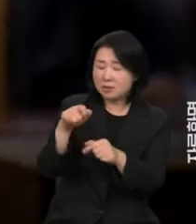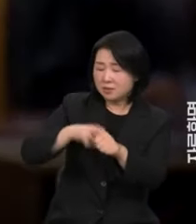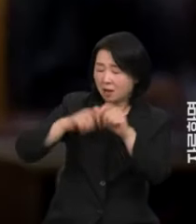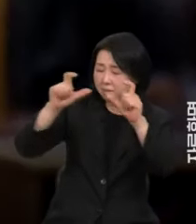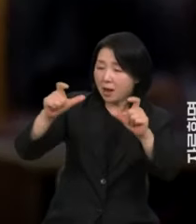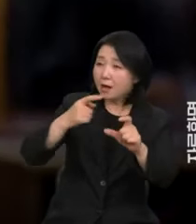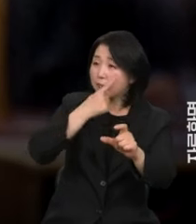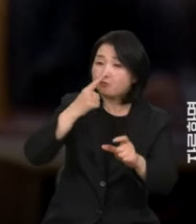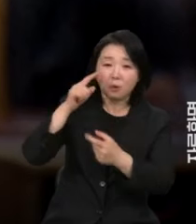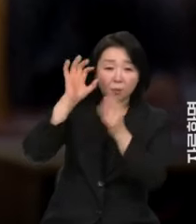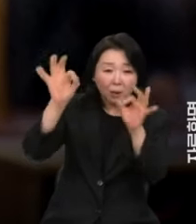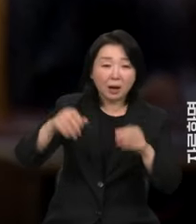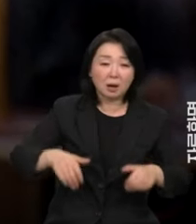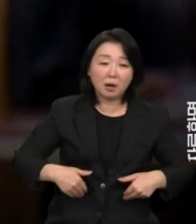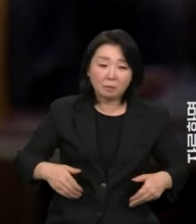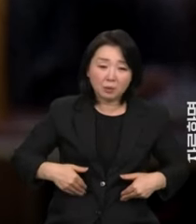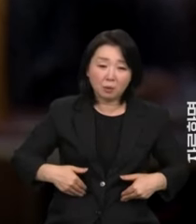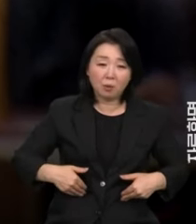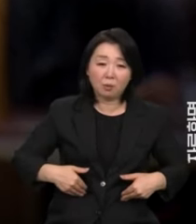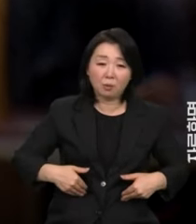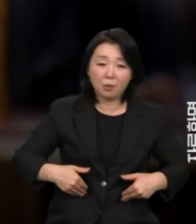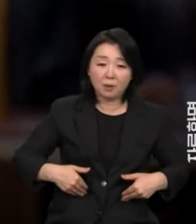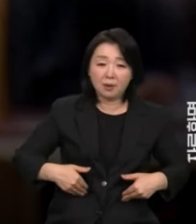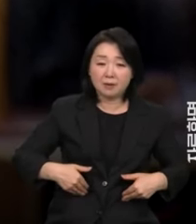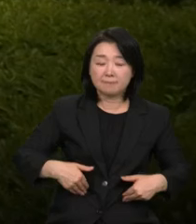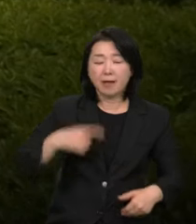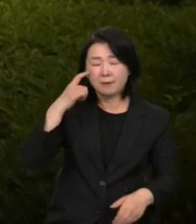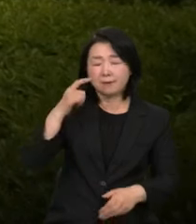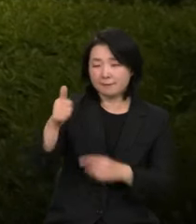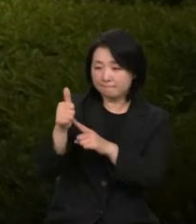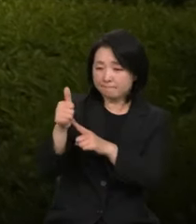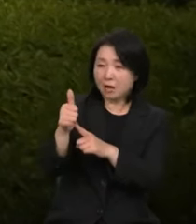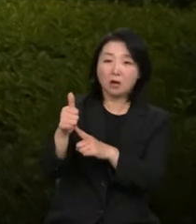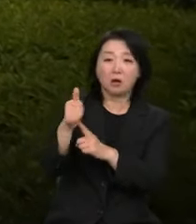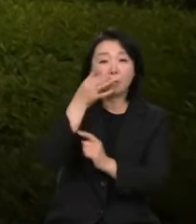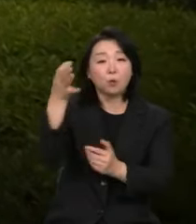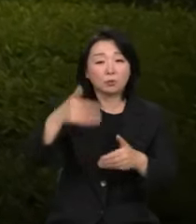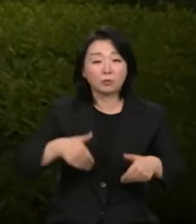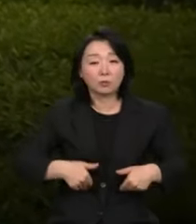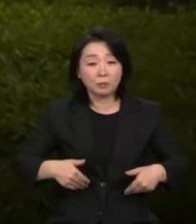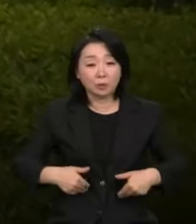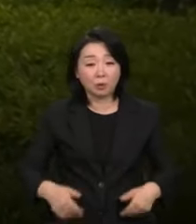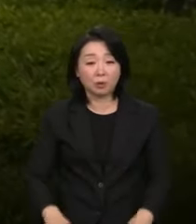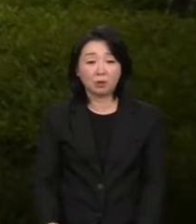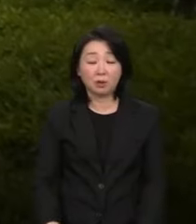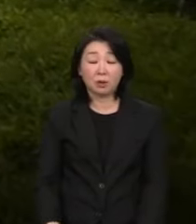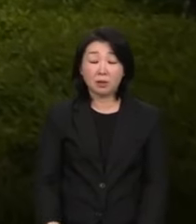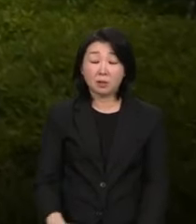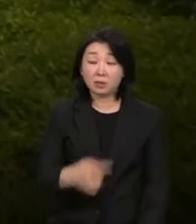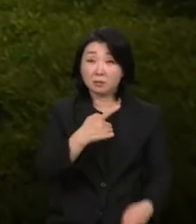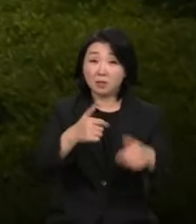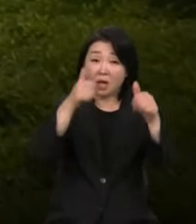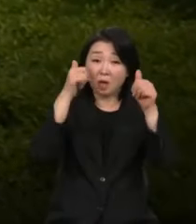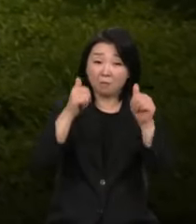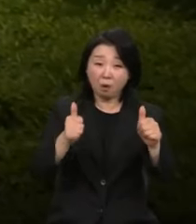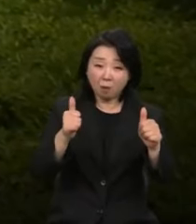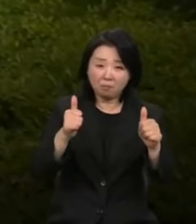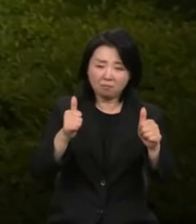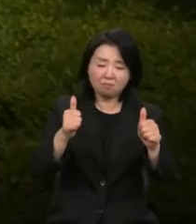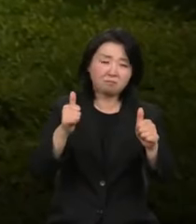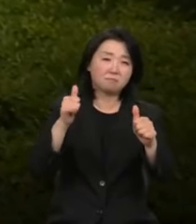의지를 피고인에게 보여주고 싶기도 했고 사건은 지금 가해자 측 상고로 대법원 판결을 앞두고